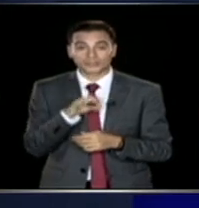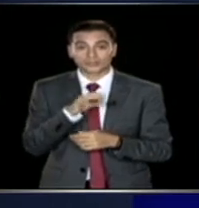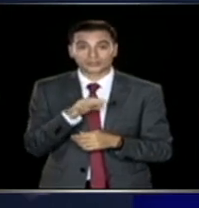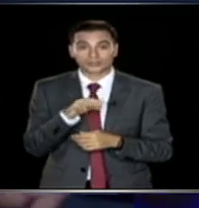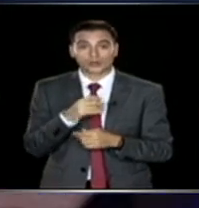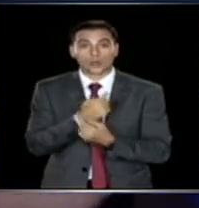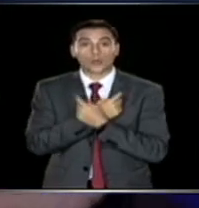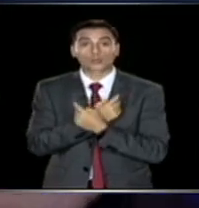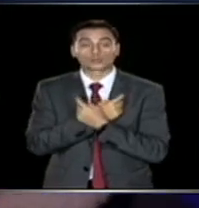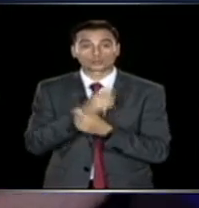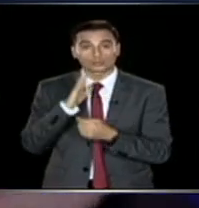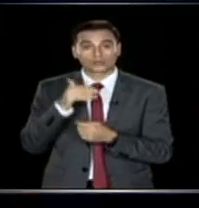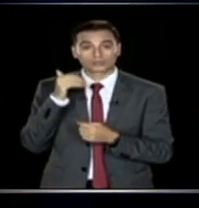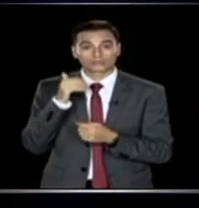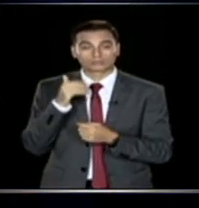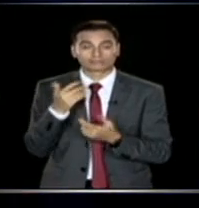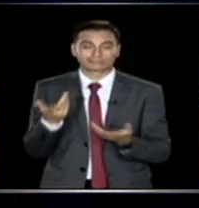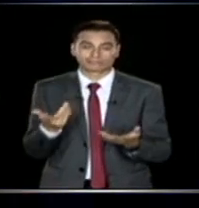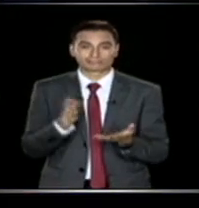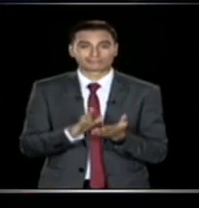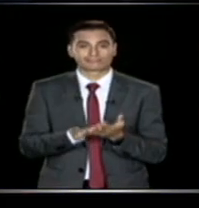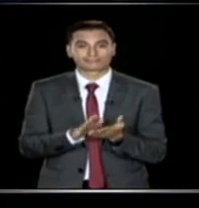فكري. الأقصر.